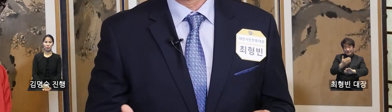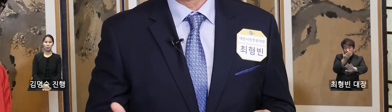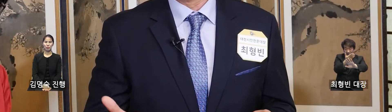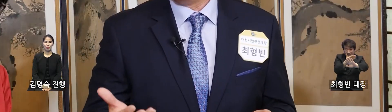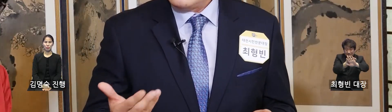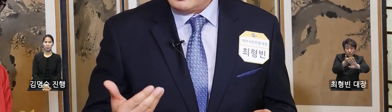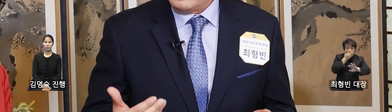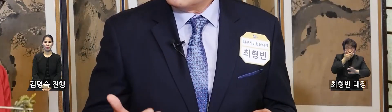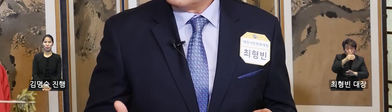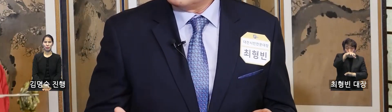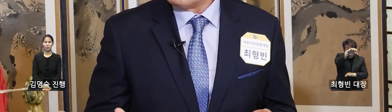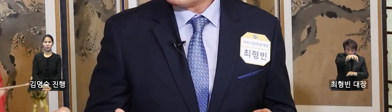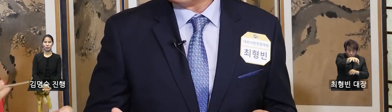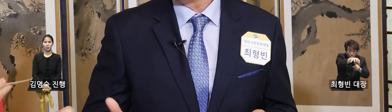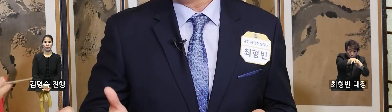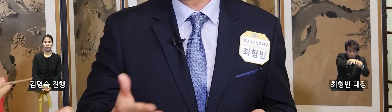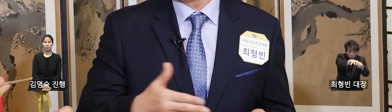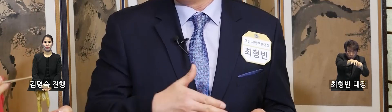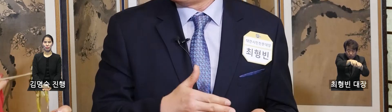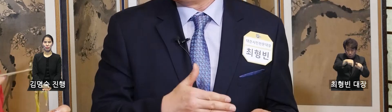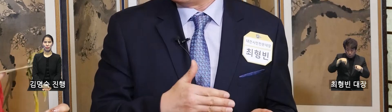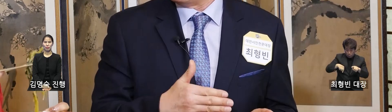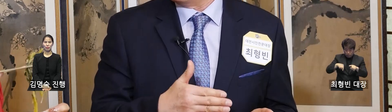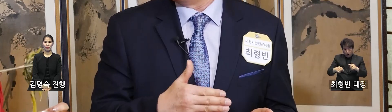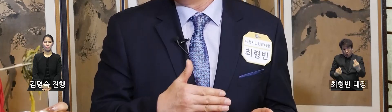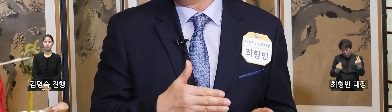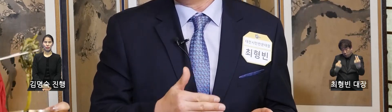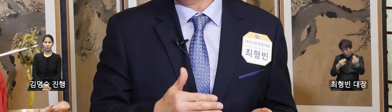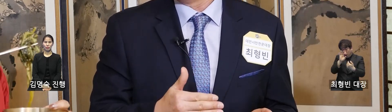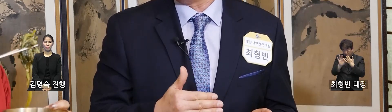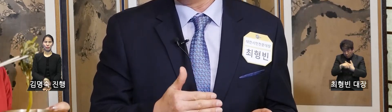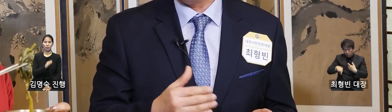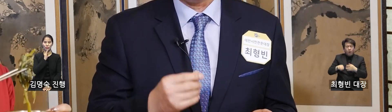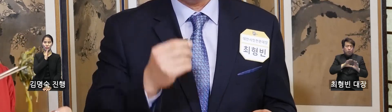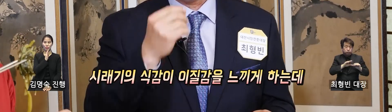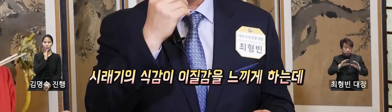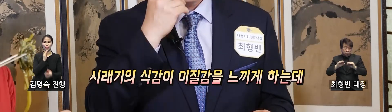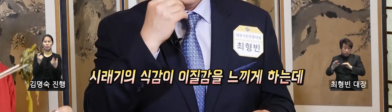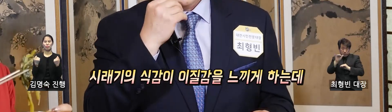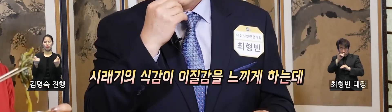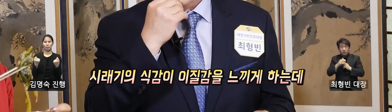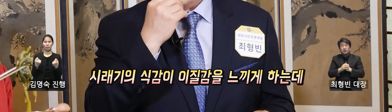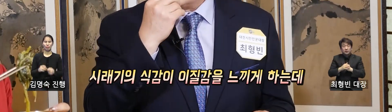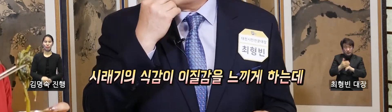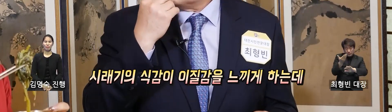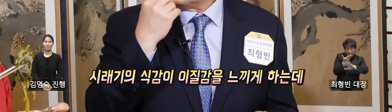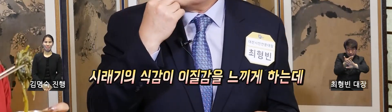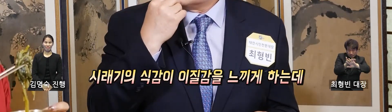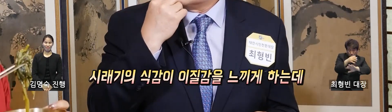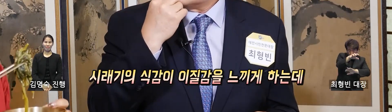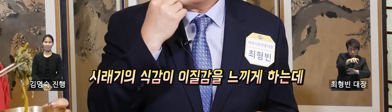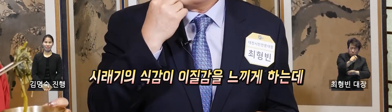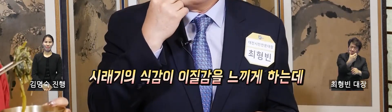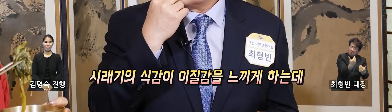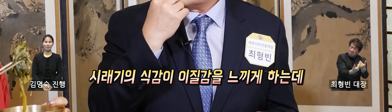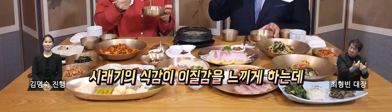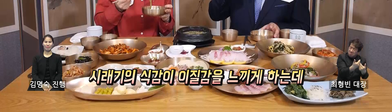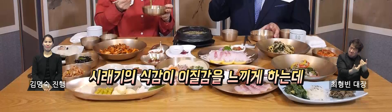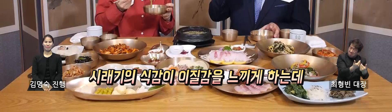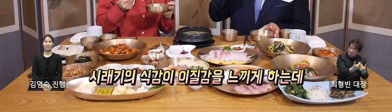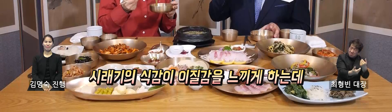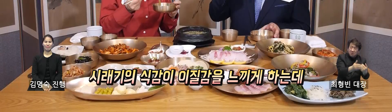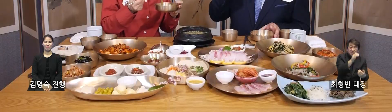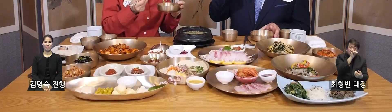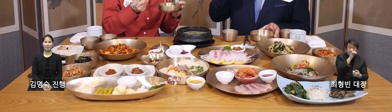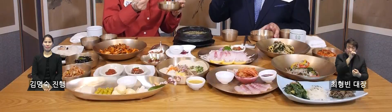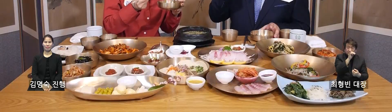먹고 그 시래기 하고 굉장히 부드럽게 하는 거죠 하하 좀 약간 미술 점이 좀 이 끝에 쉽다 보면 좋았죠